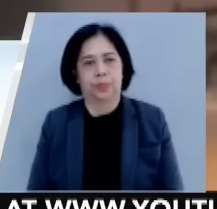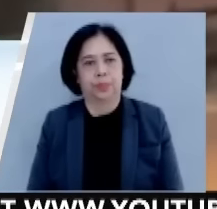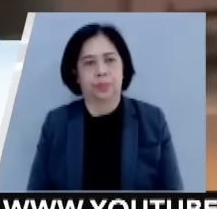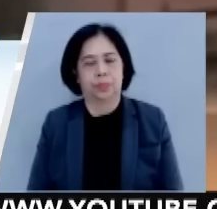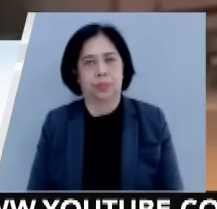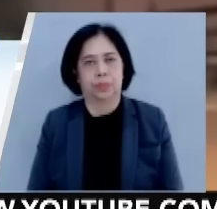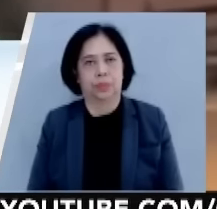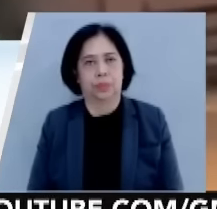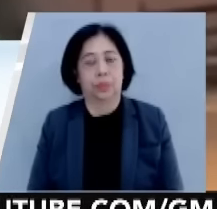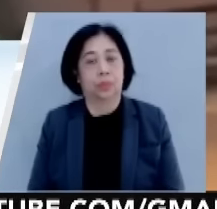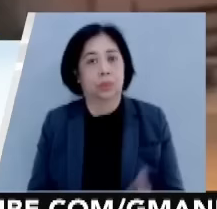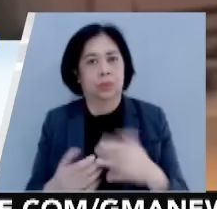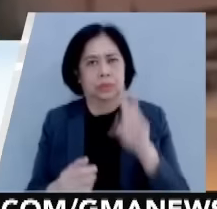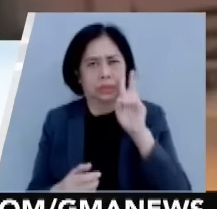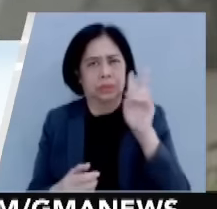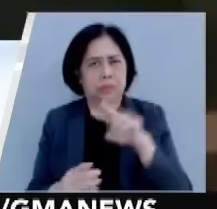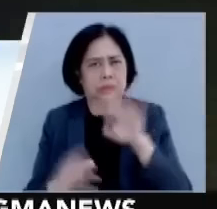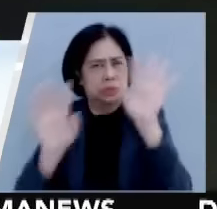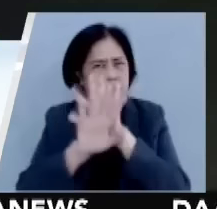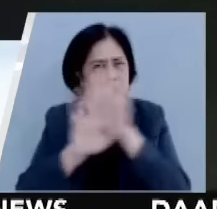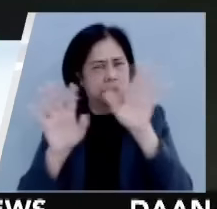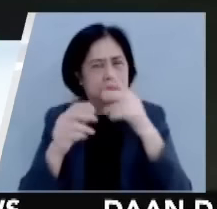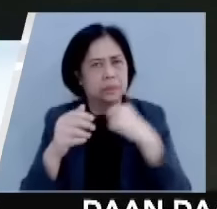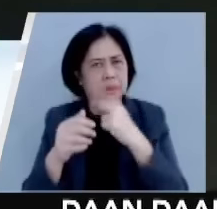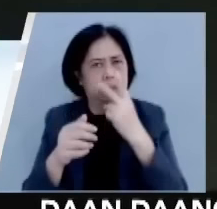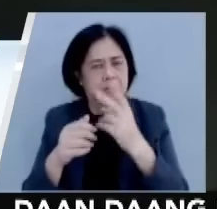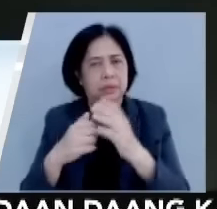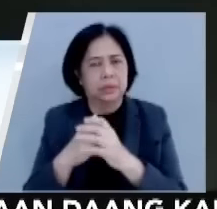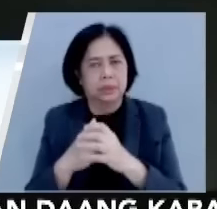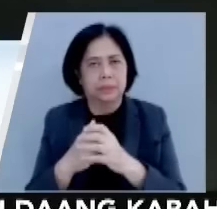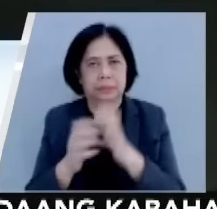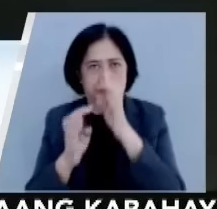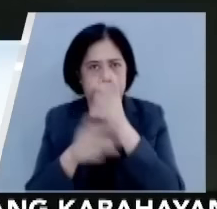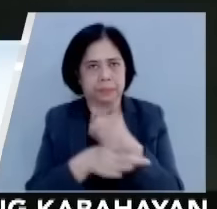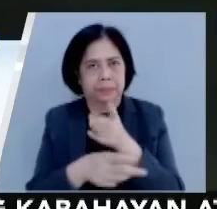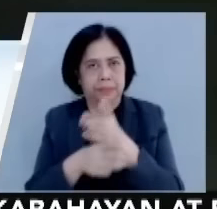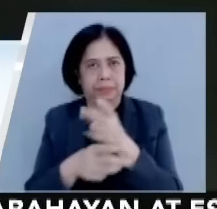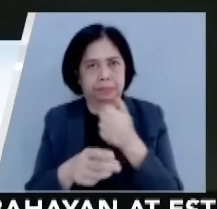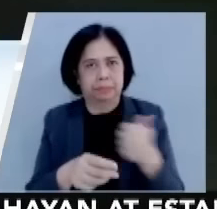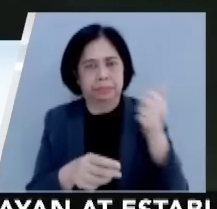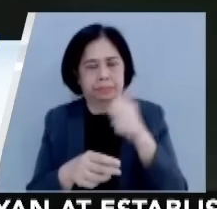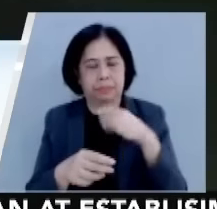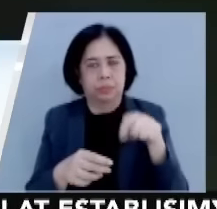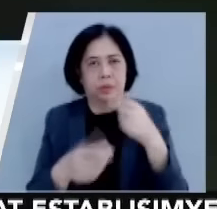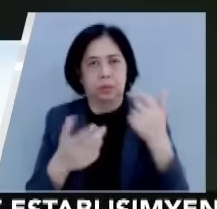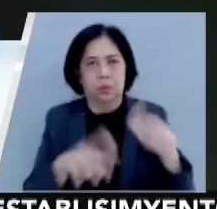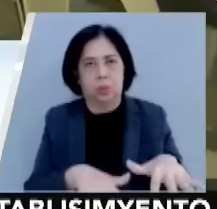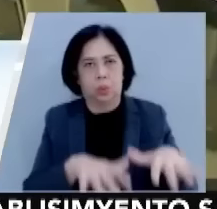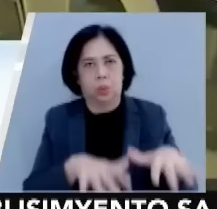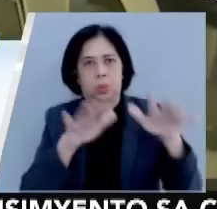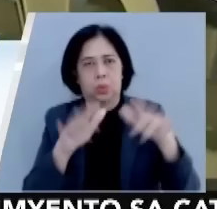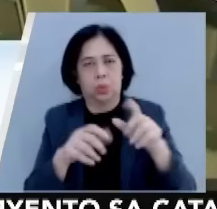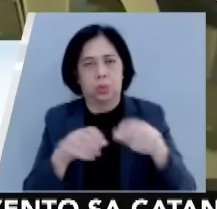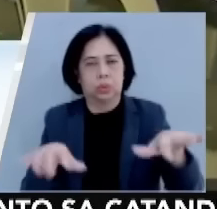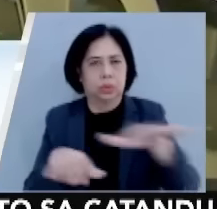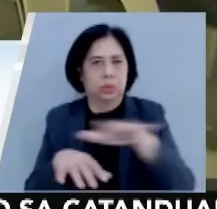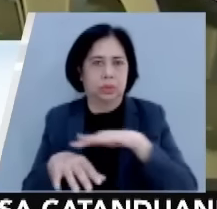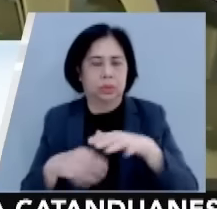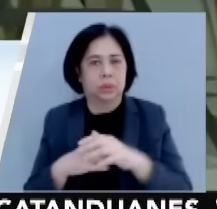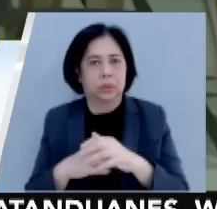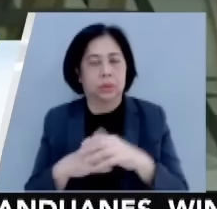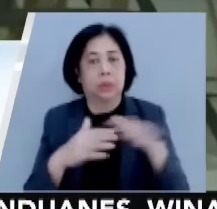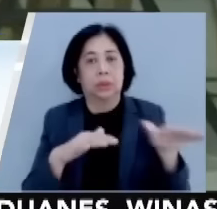Halos mag-zero visibility na. Mahigpit na binantayan ng City Camp Lagoon sa pangambang umapaw ito at bumaha sa lugar. Nagsilikas ang